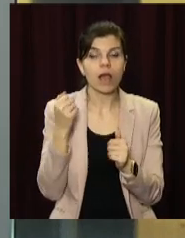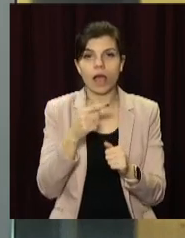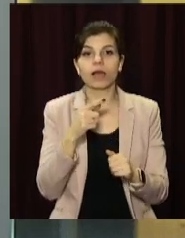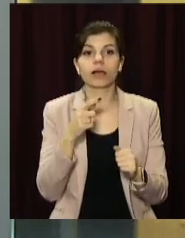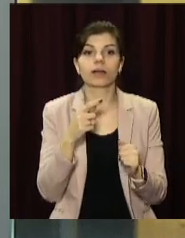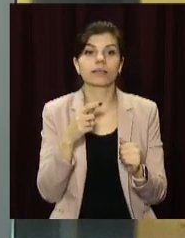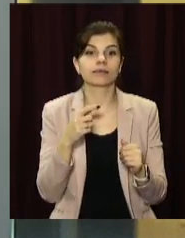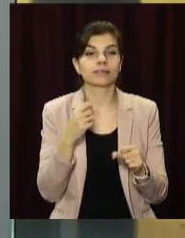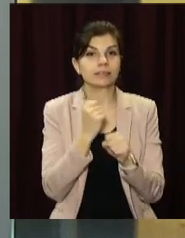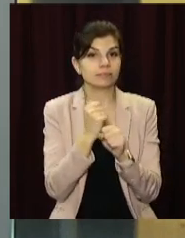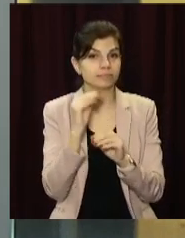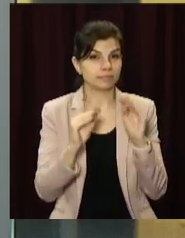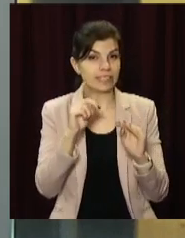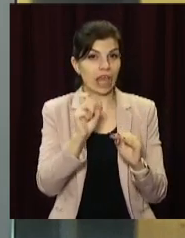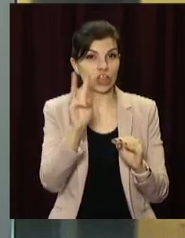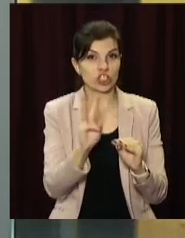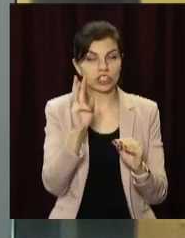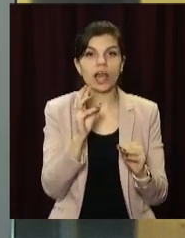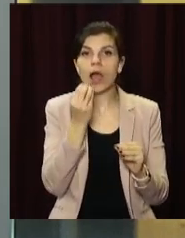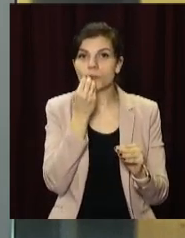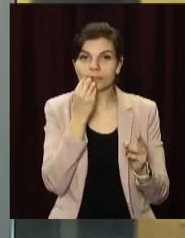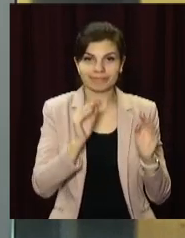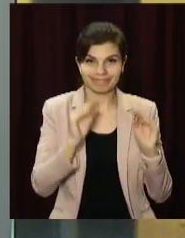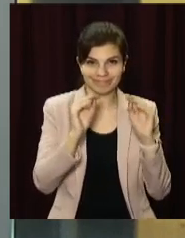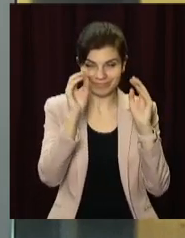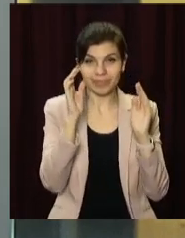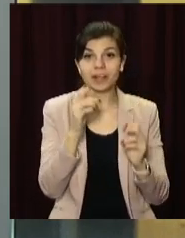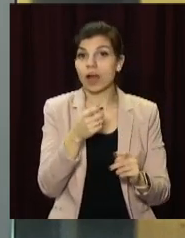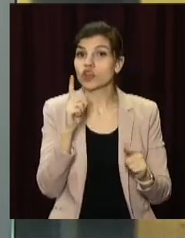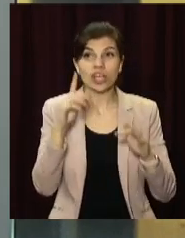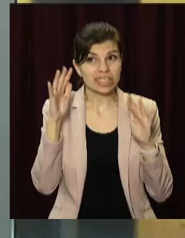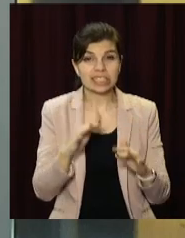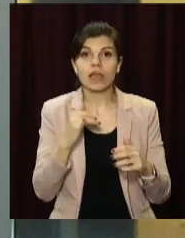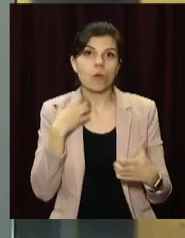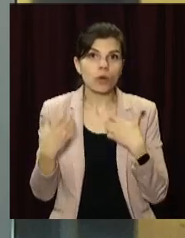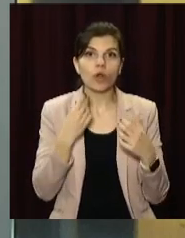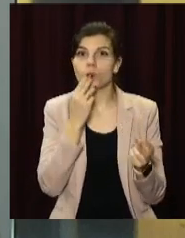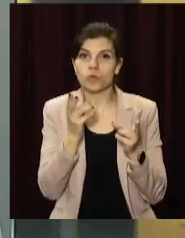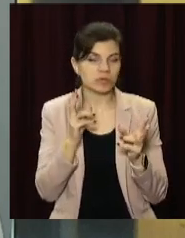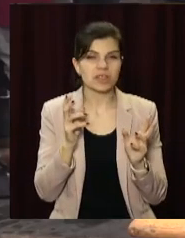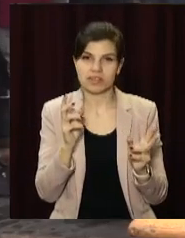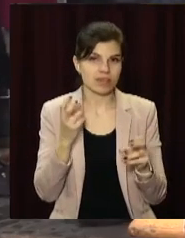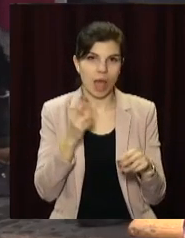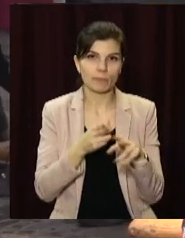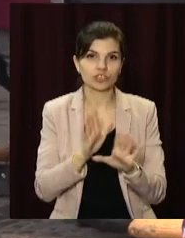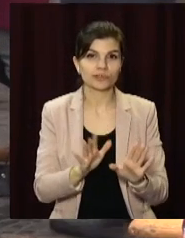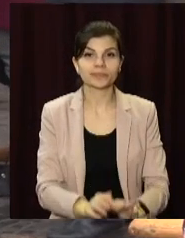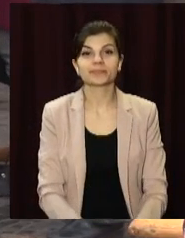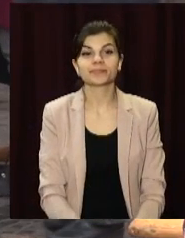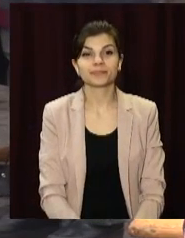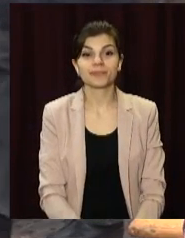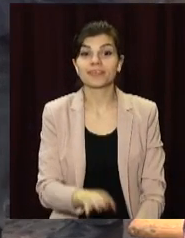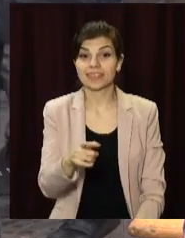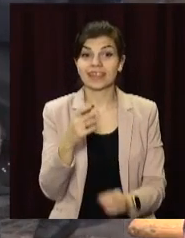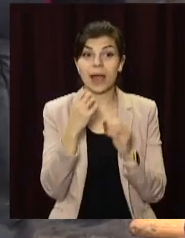виготовили гістівного довганя всього за 3 години. На заваді не стали навіть легкий сніг і хвилювання кухарів. 15